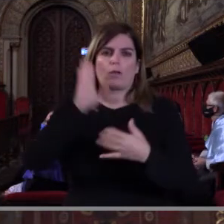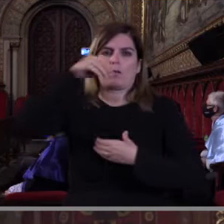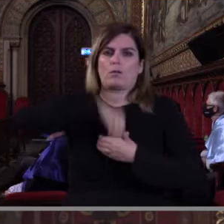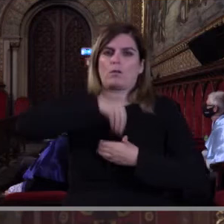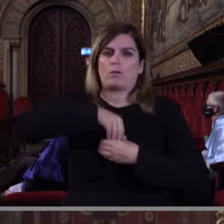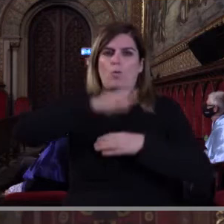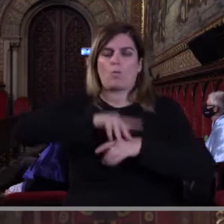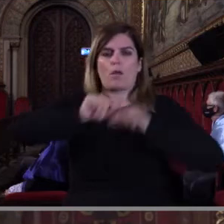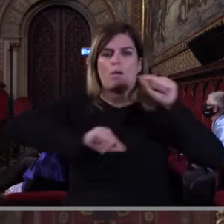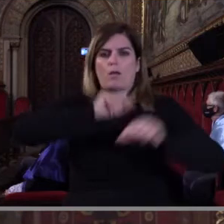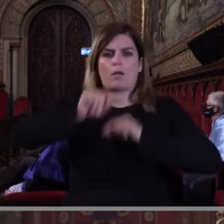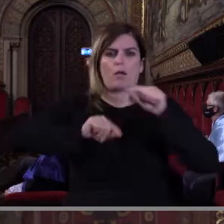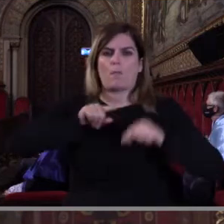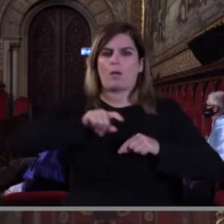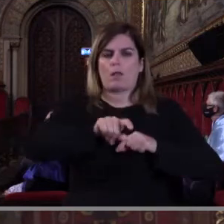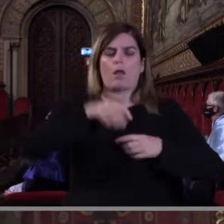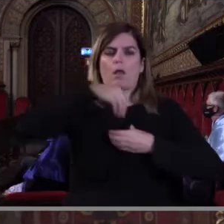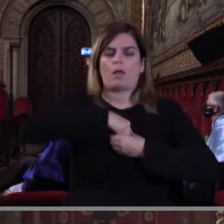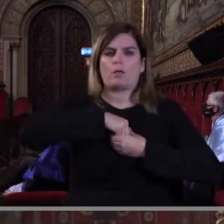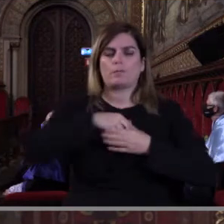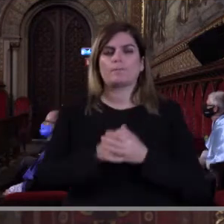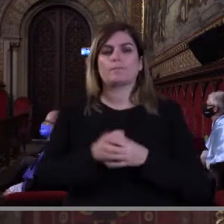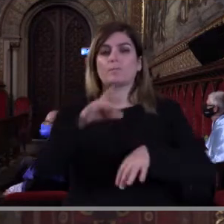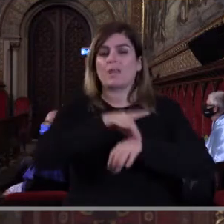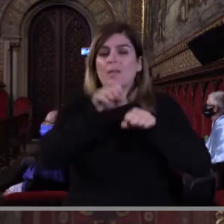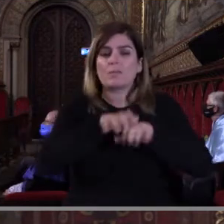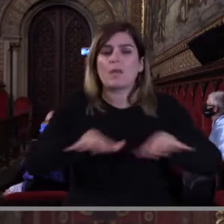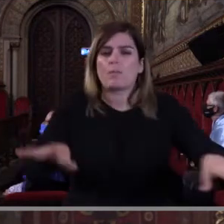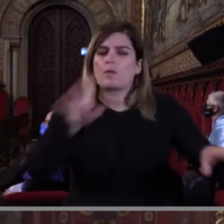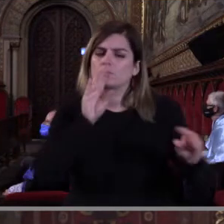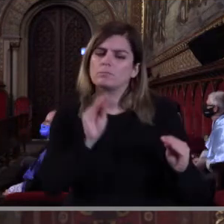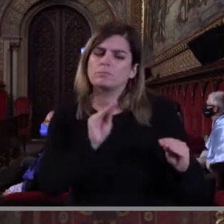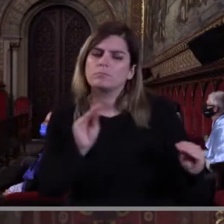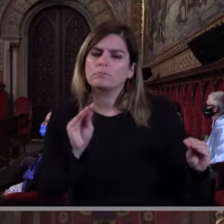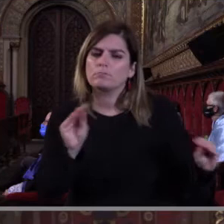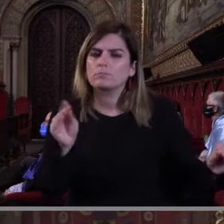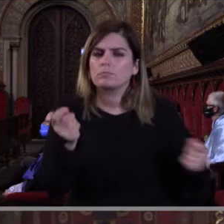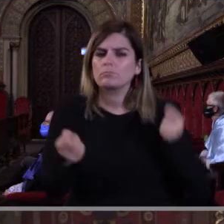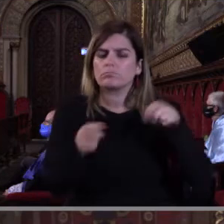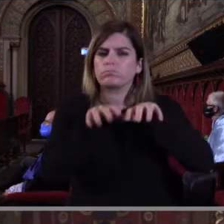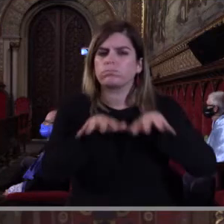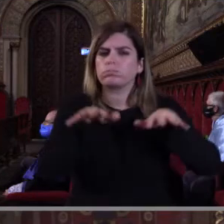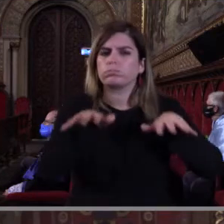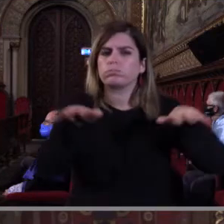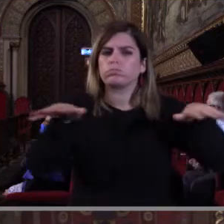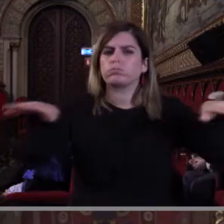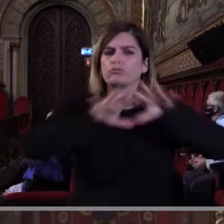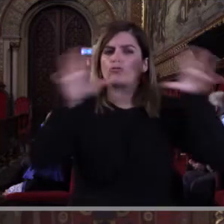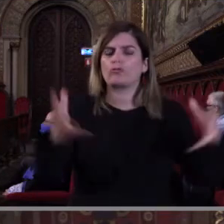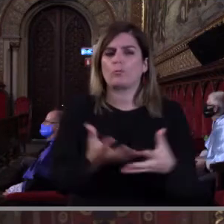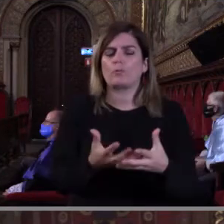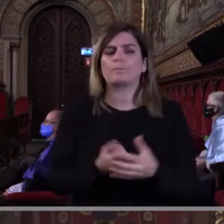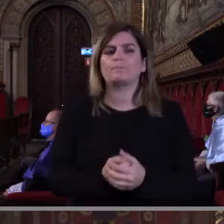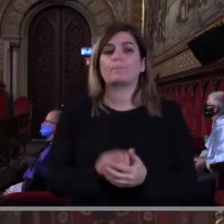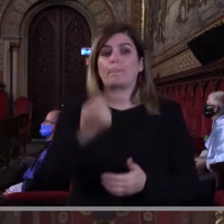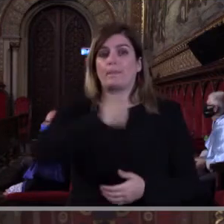a bactèries. L'epidèmia, de forma silenciosa o silenciada, es va estendre per tot el món.